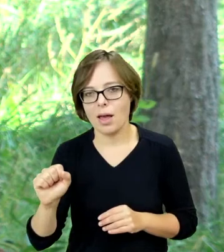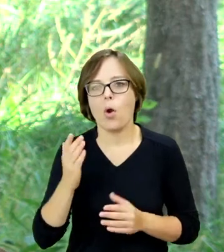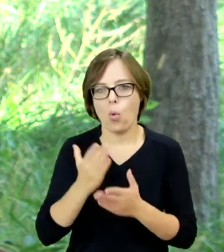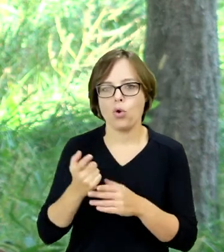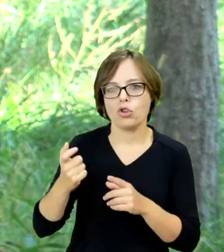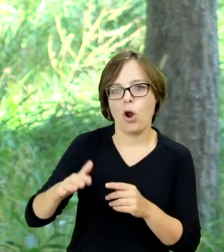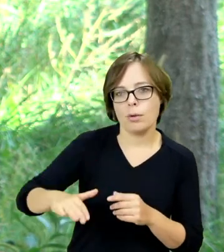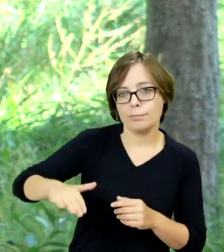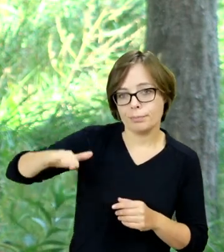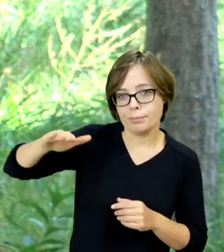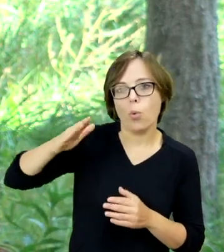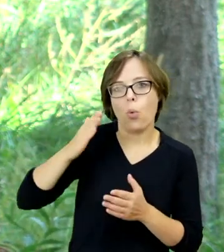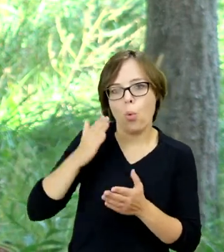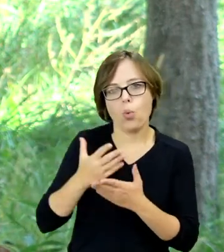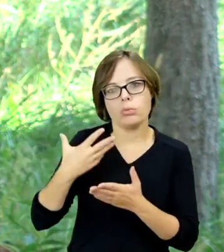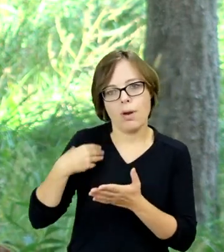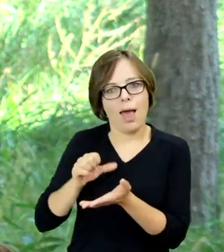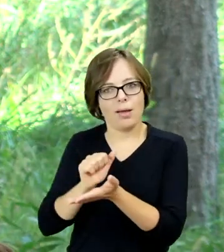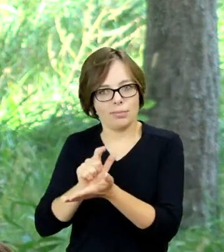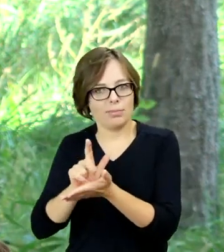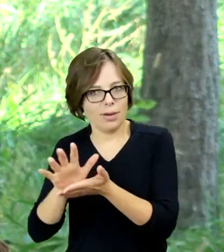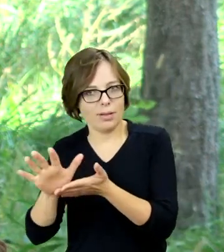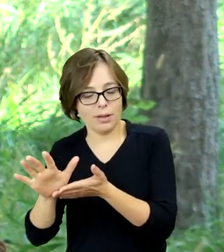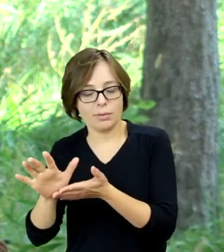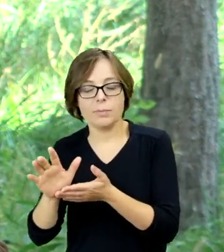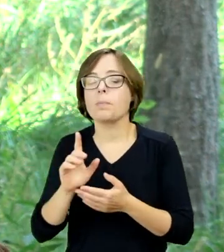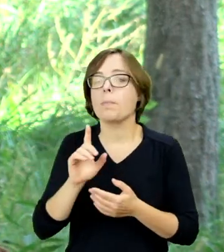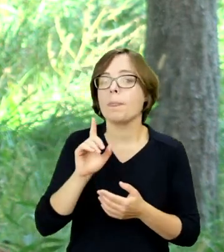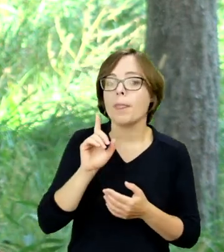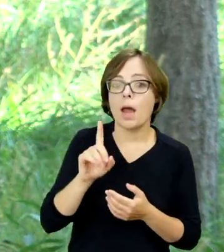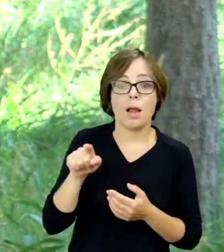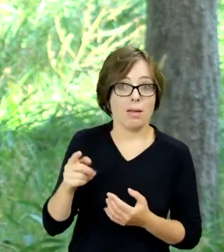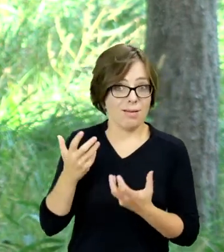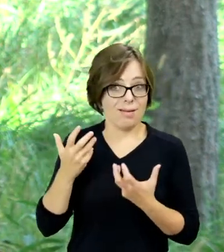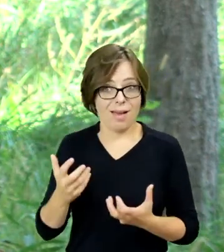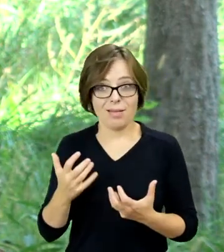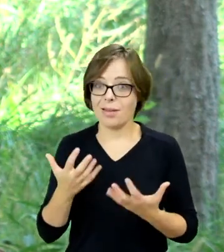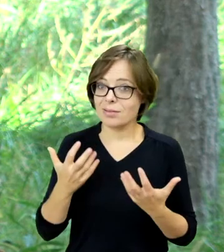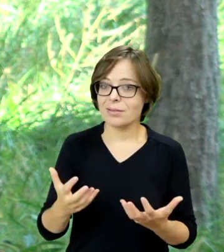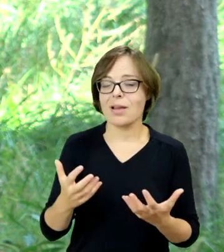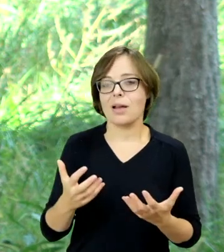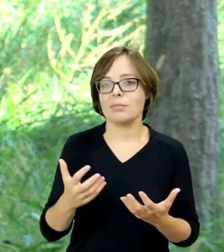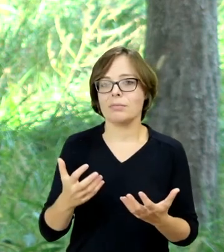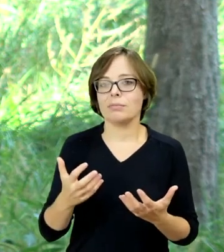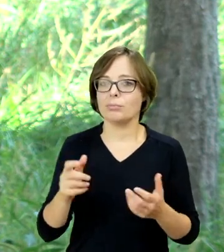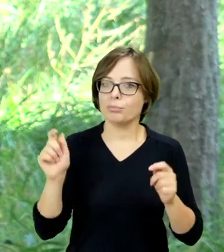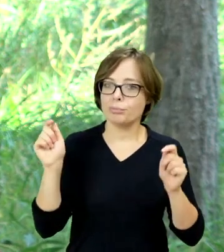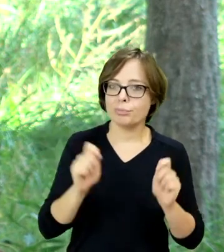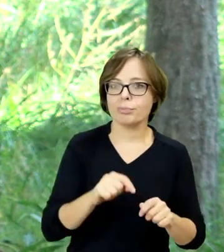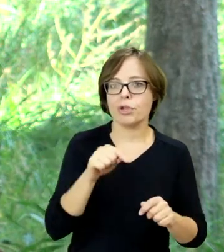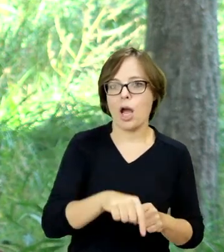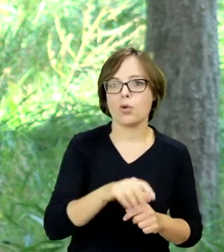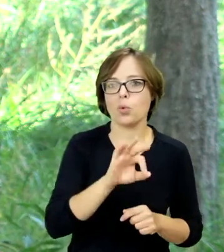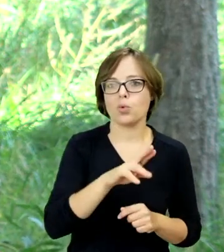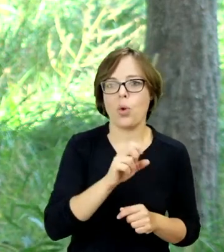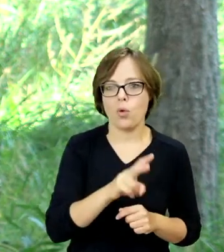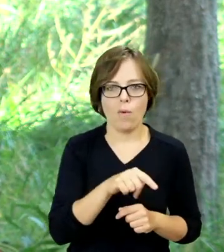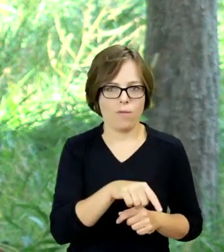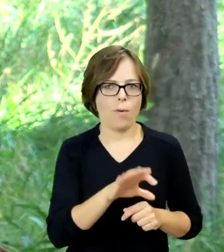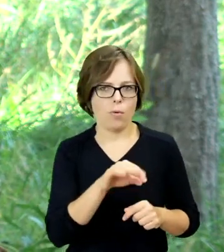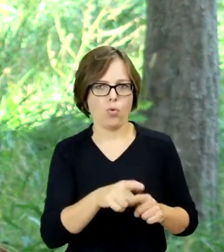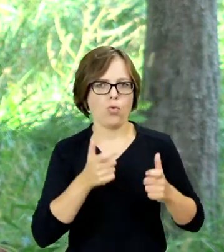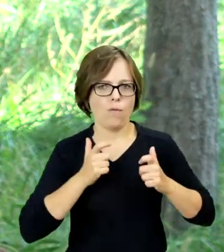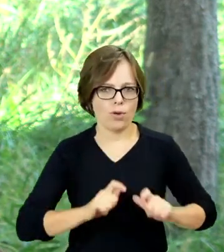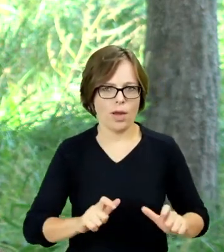były nastolatkami, to nie tak wcale chętnie chciały przyjeżdżać tutaj do Sulejówka na wieś, wolne